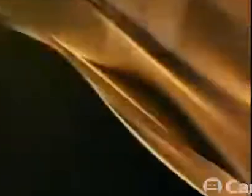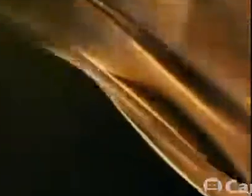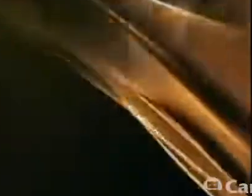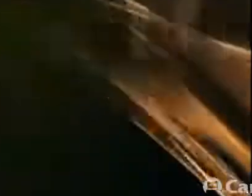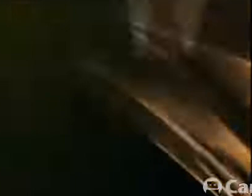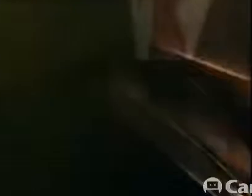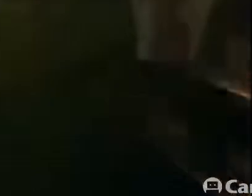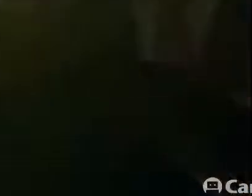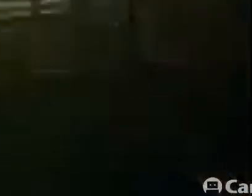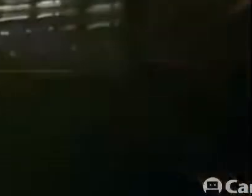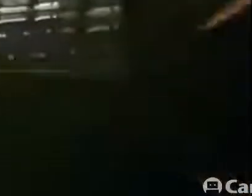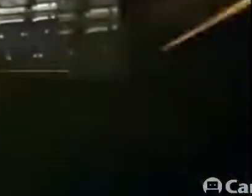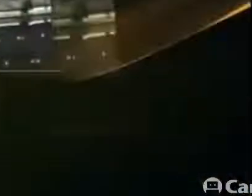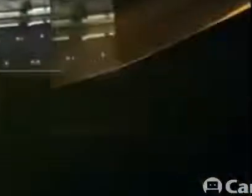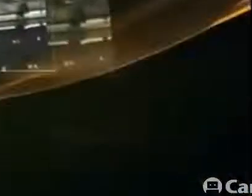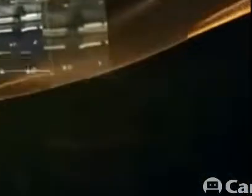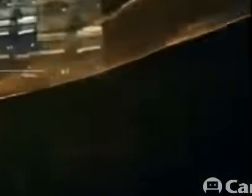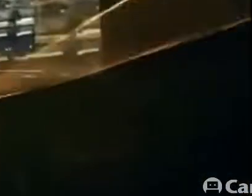hai hai